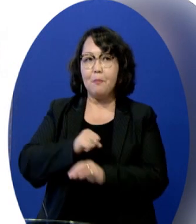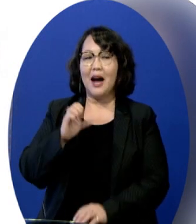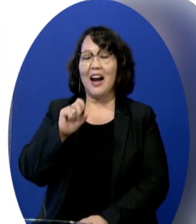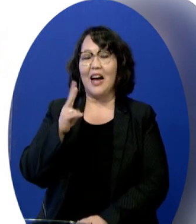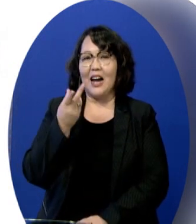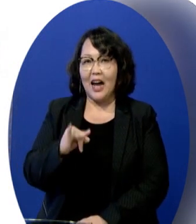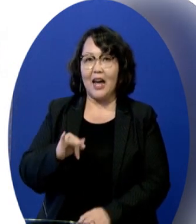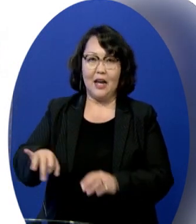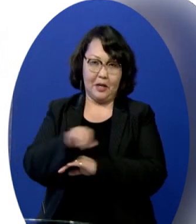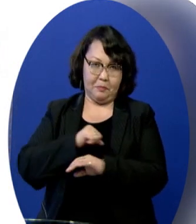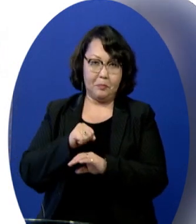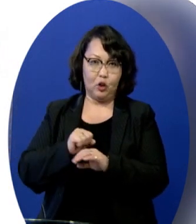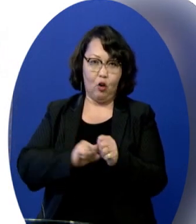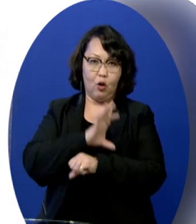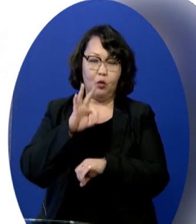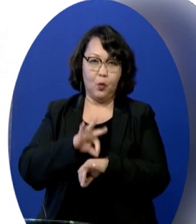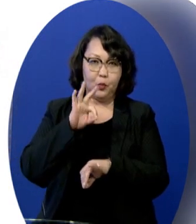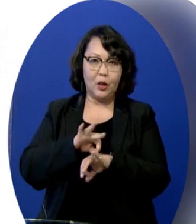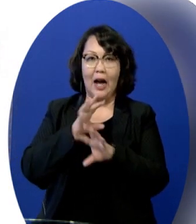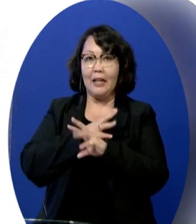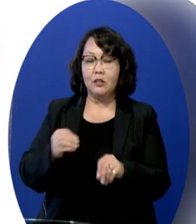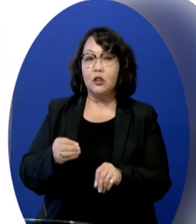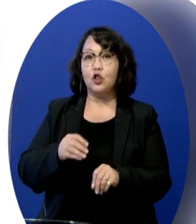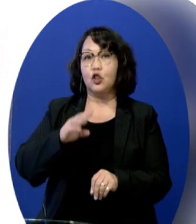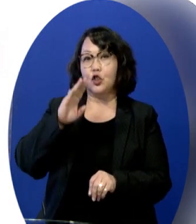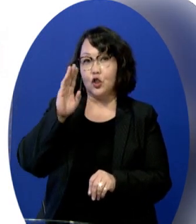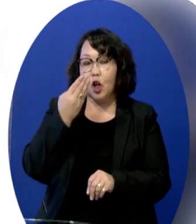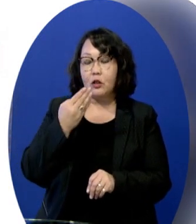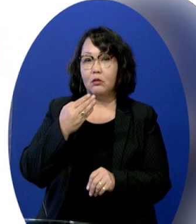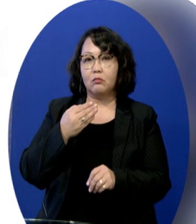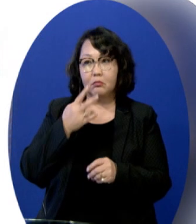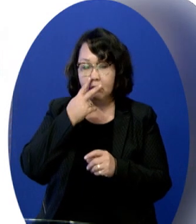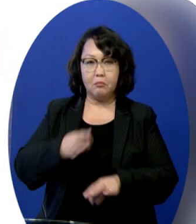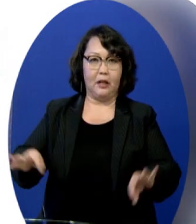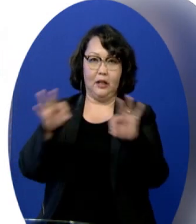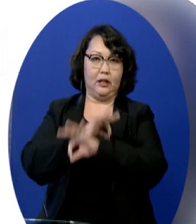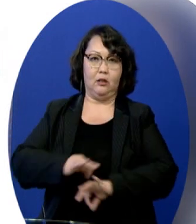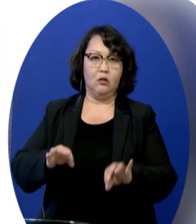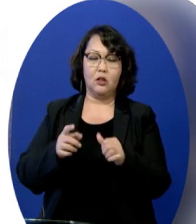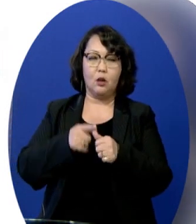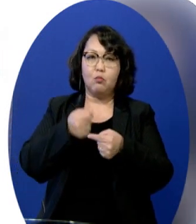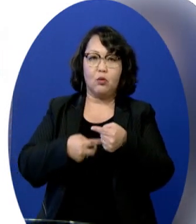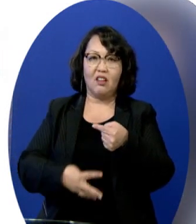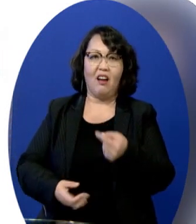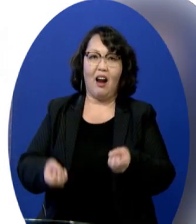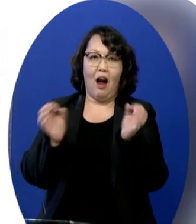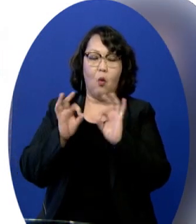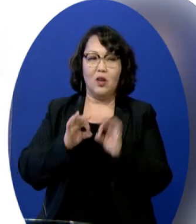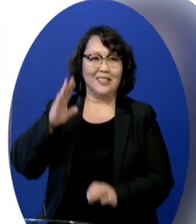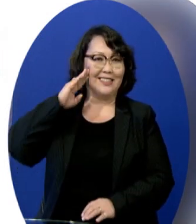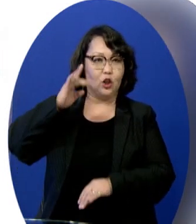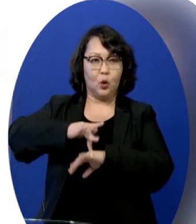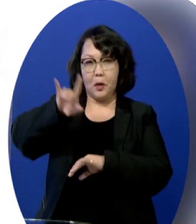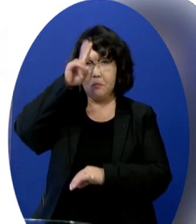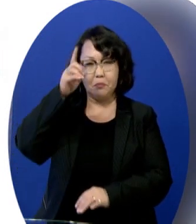аймаг коронавирус халдварын батлагдсан тохиолдол бүртгэгдээгүй байна. Цэргийн төв эмнэлэгт хүнд байгаа